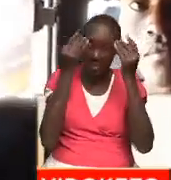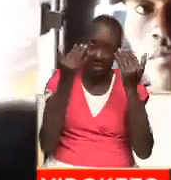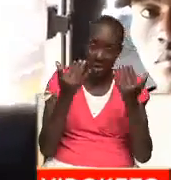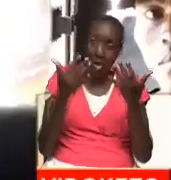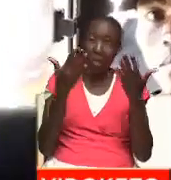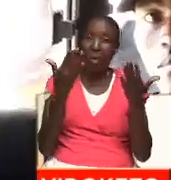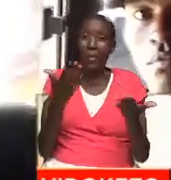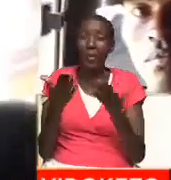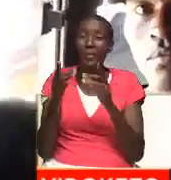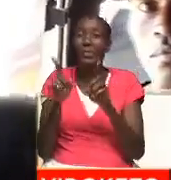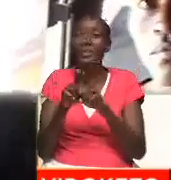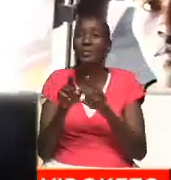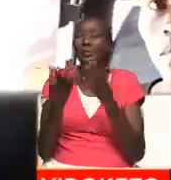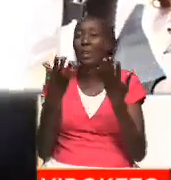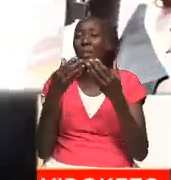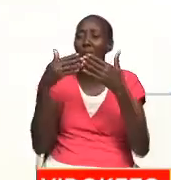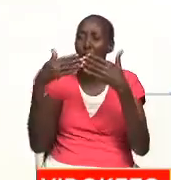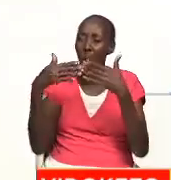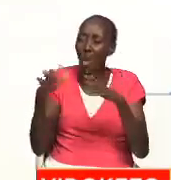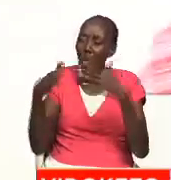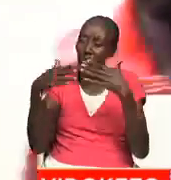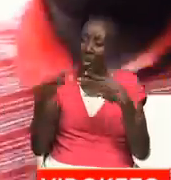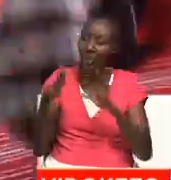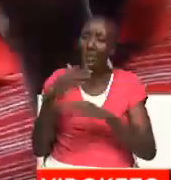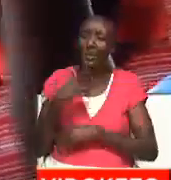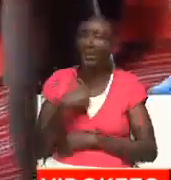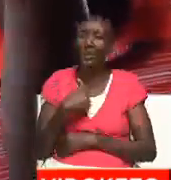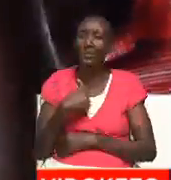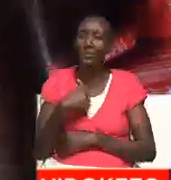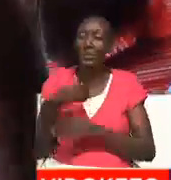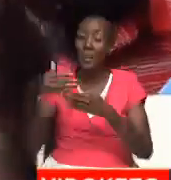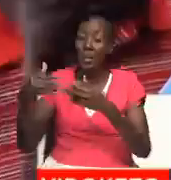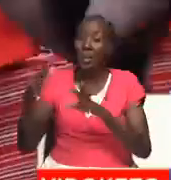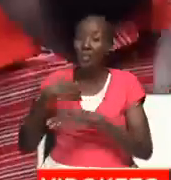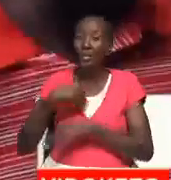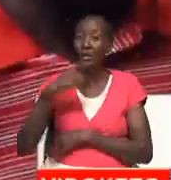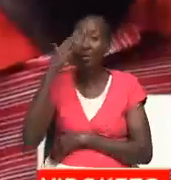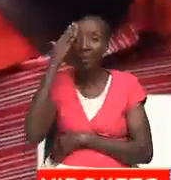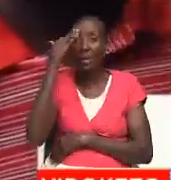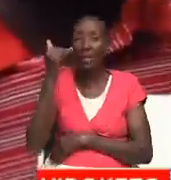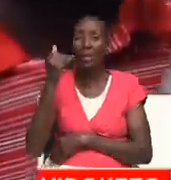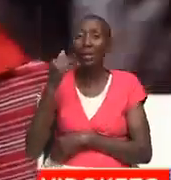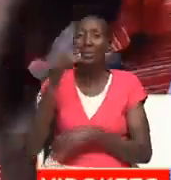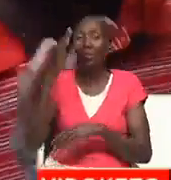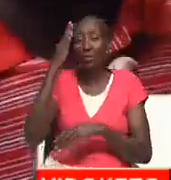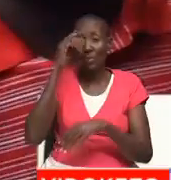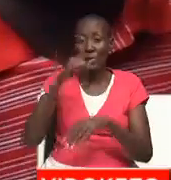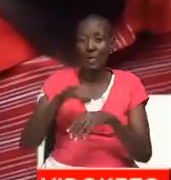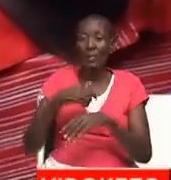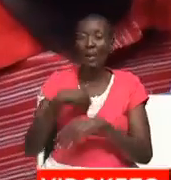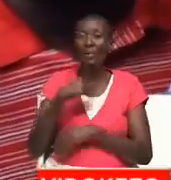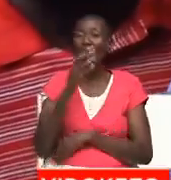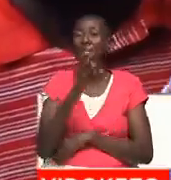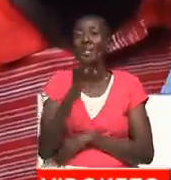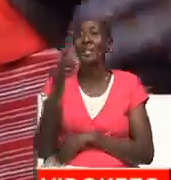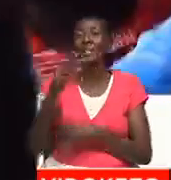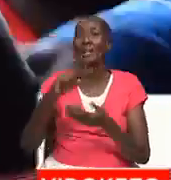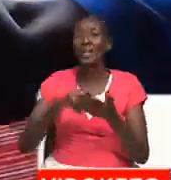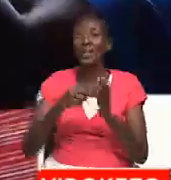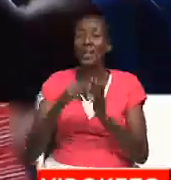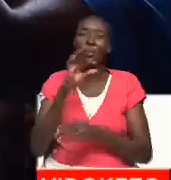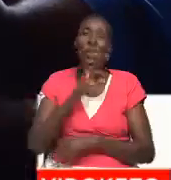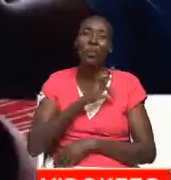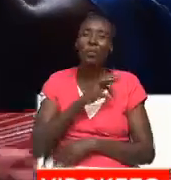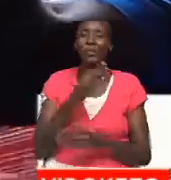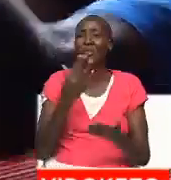ikawa imeandamana na hasara zake. Hasara iko, manake unajua hii gari kibeba watu 33 na beba hiyo ni 1000, na tuseme